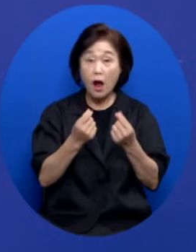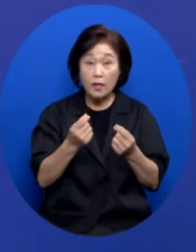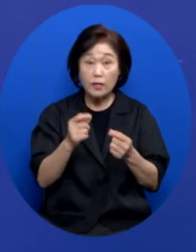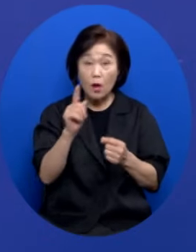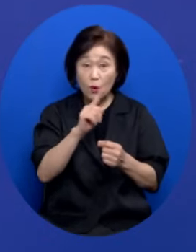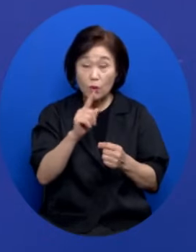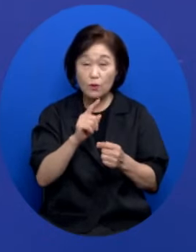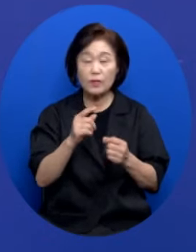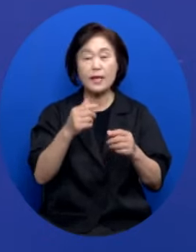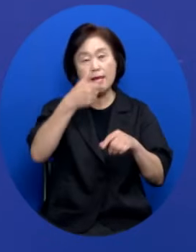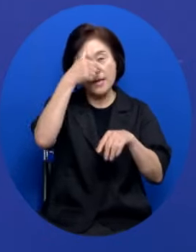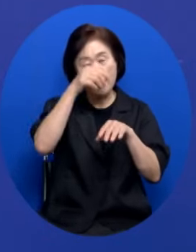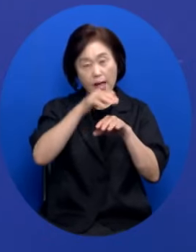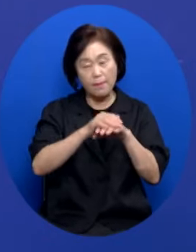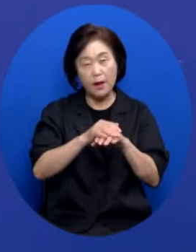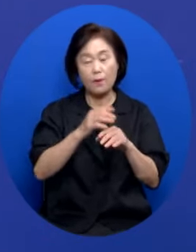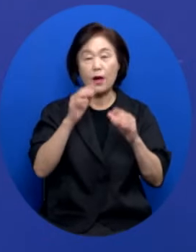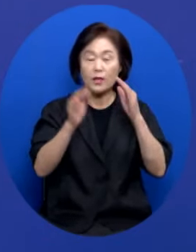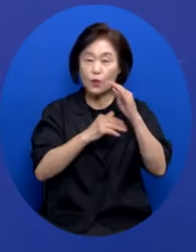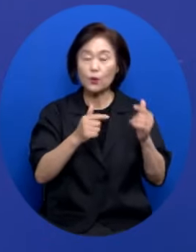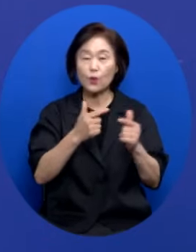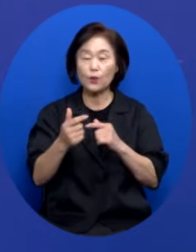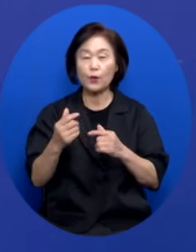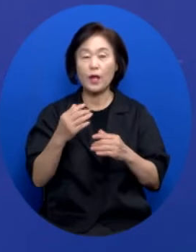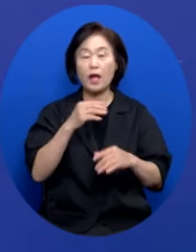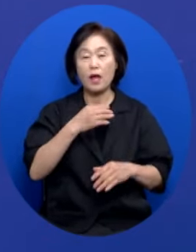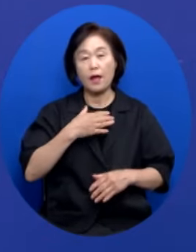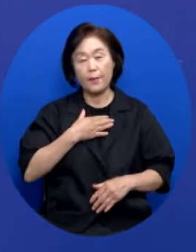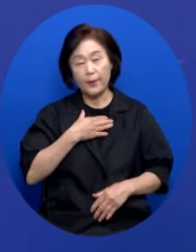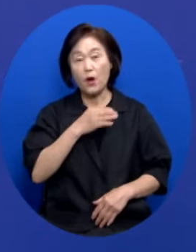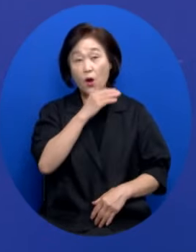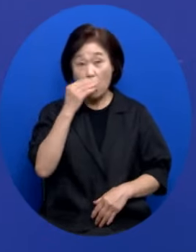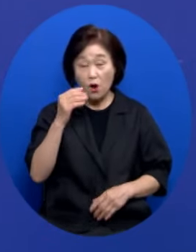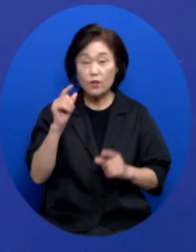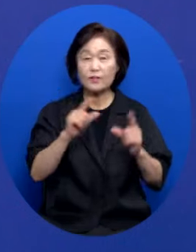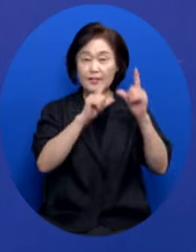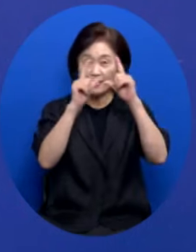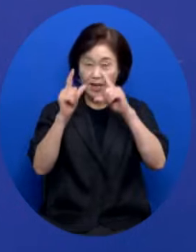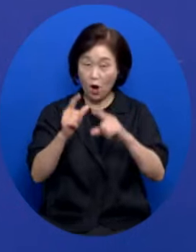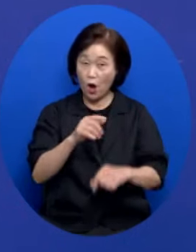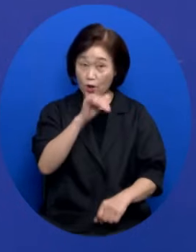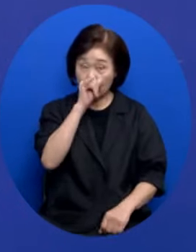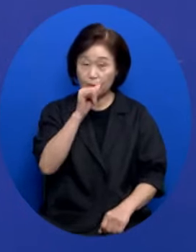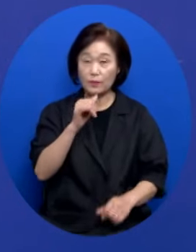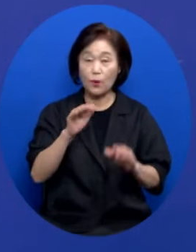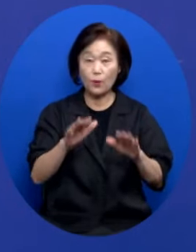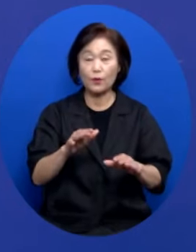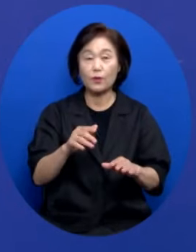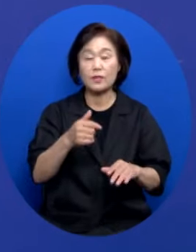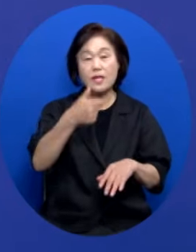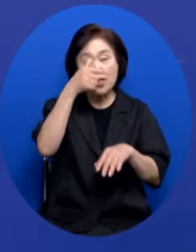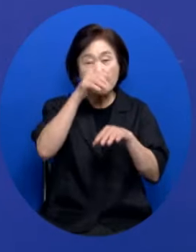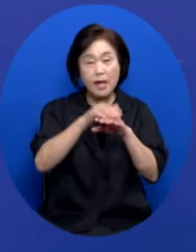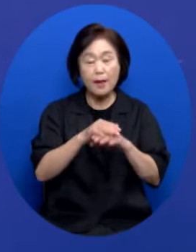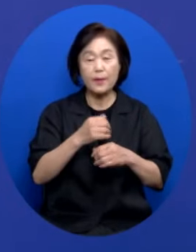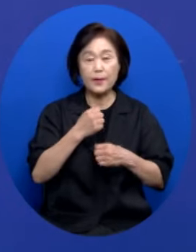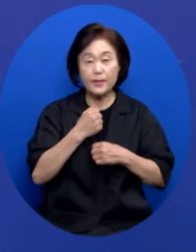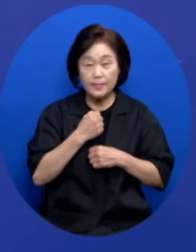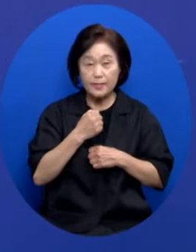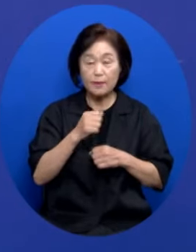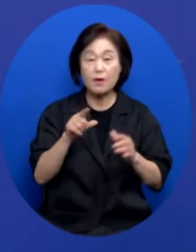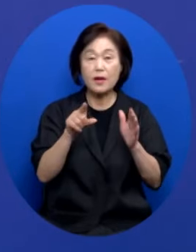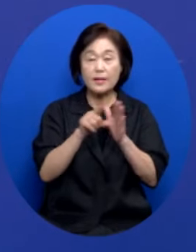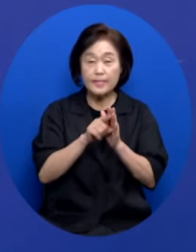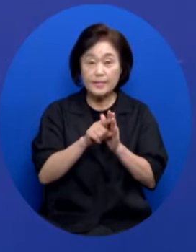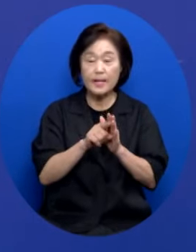예배와 교인들의 경건 생활을 강조하고 있는데요. 오늘은 예배를 지키며 신앙운동을 실천하고 있는 교회를 찾아가 봤습니다.